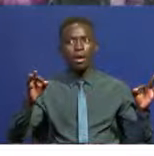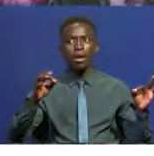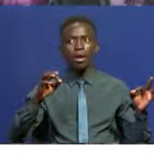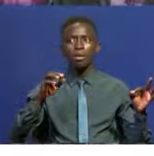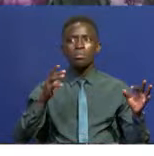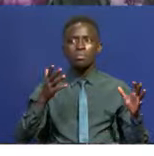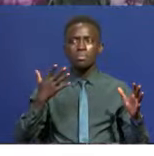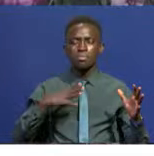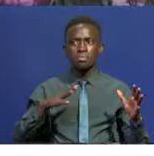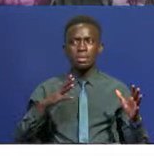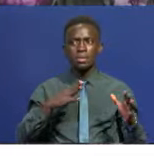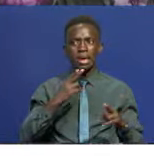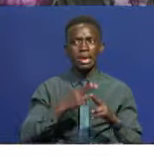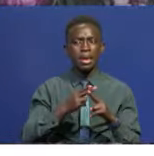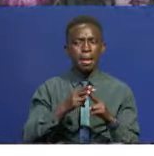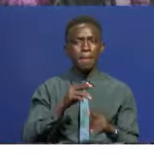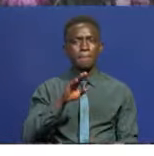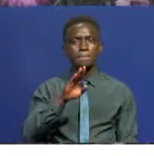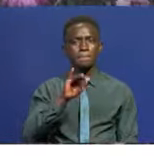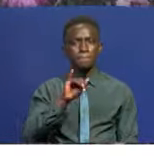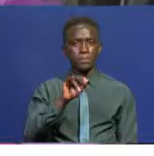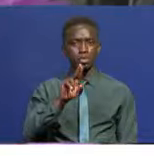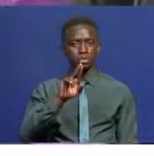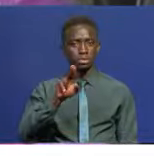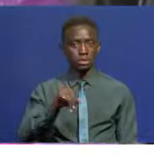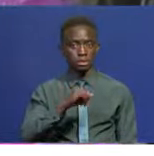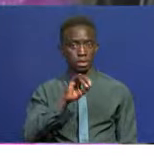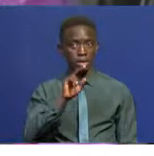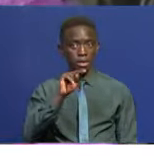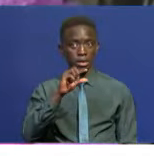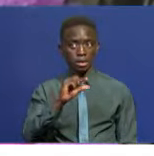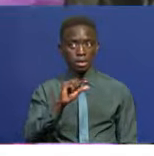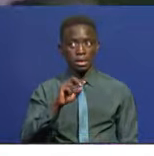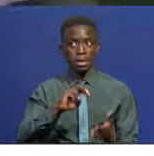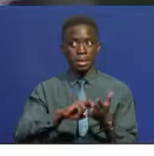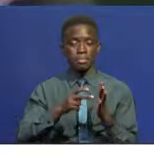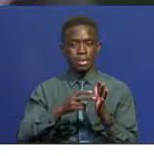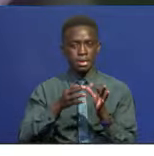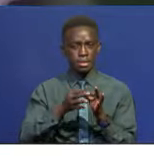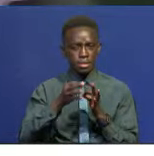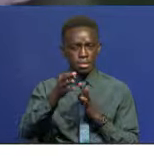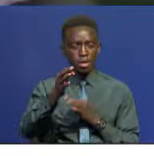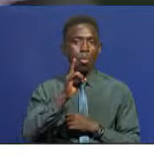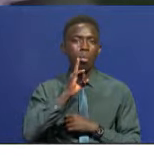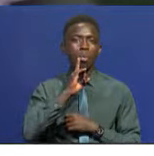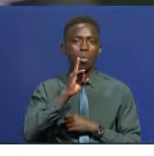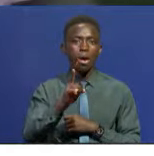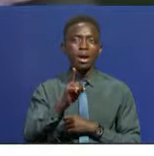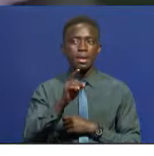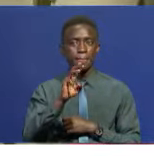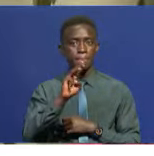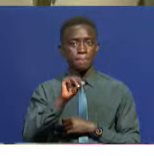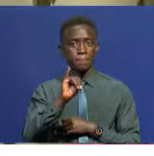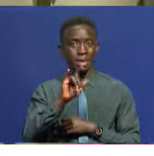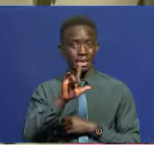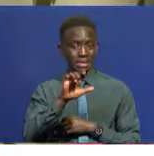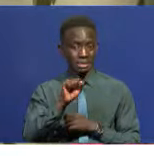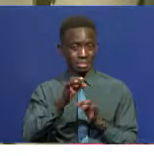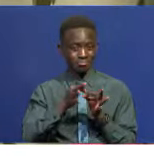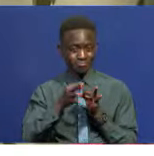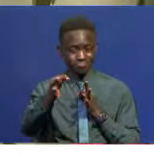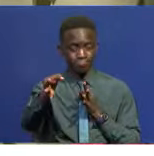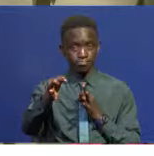Baili Duchuan, kumaanisha azalea maili 100 kwa Kichina. Eneo hilo pia ni msitu